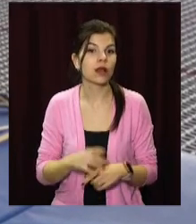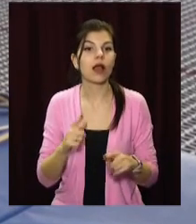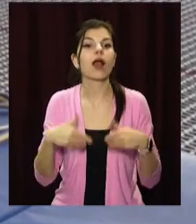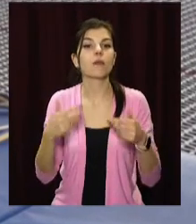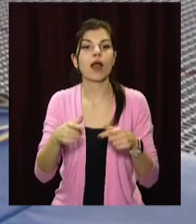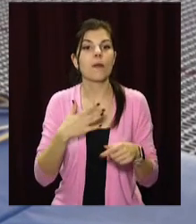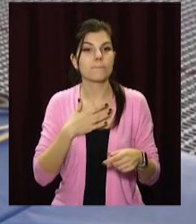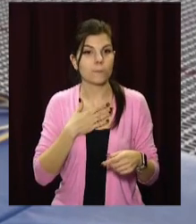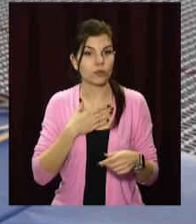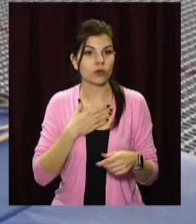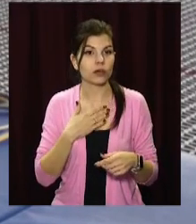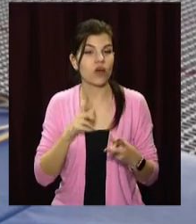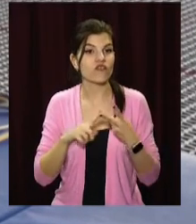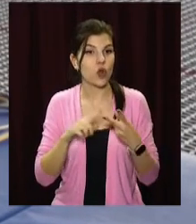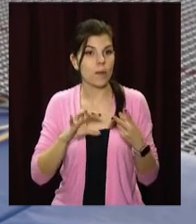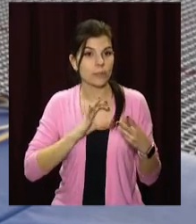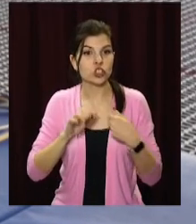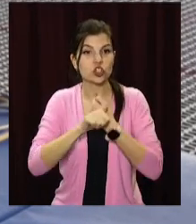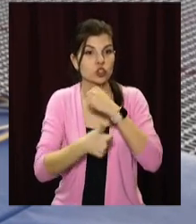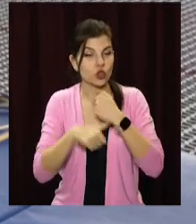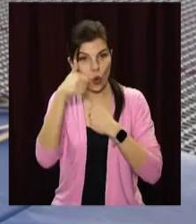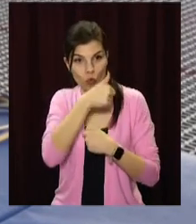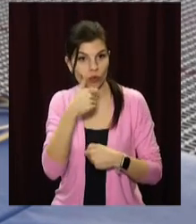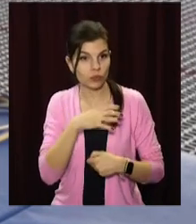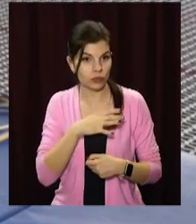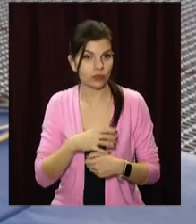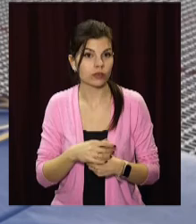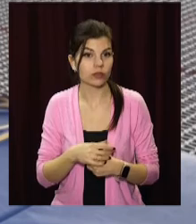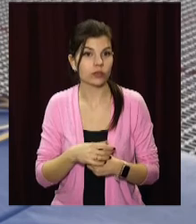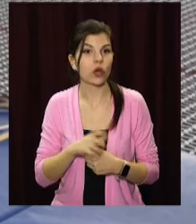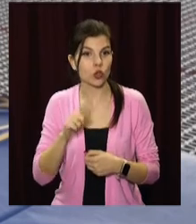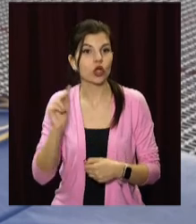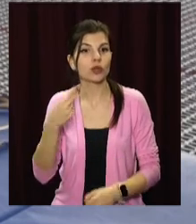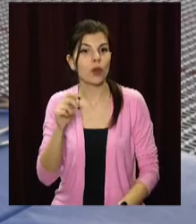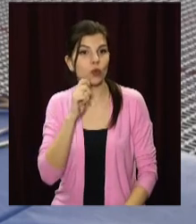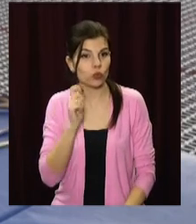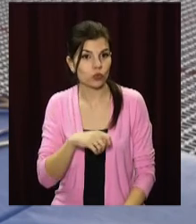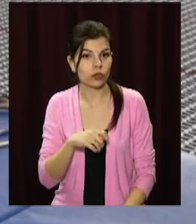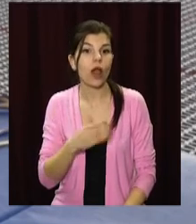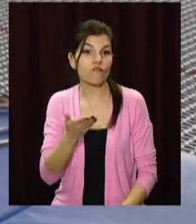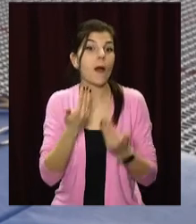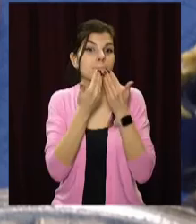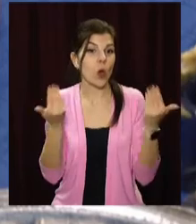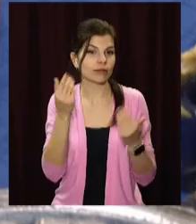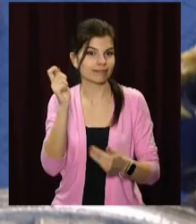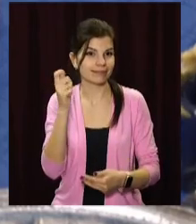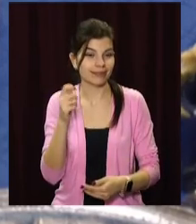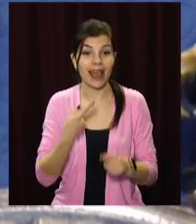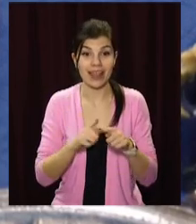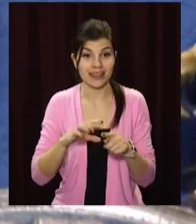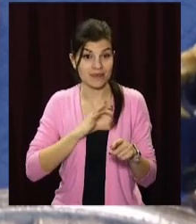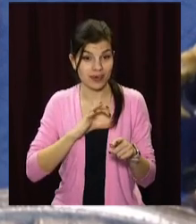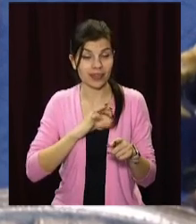Це моя друга медаль в 16-му році. Теж на чемпіонаті України. От остання медаль. Цю